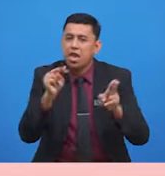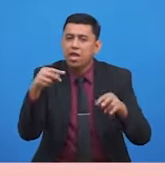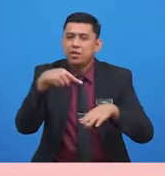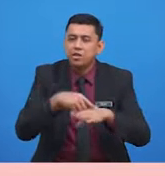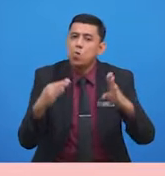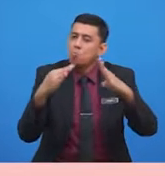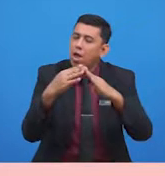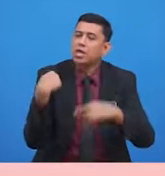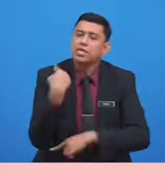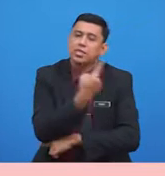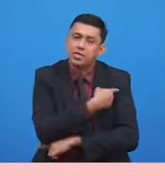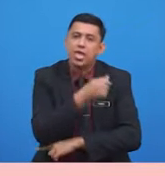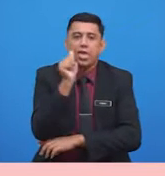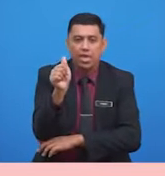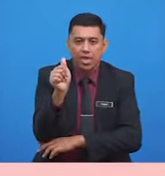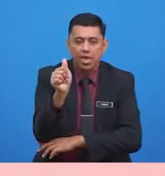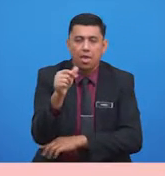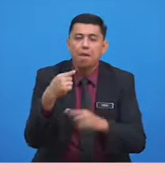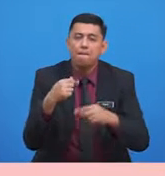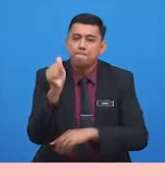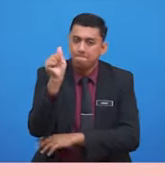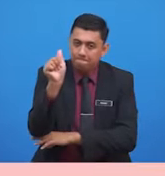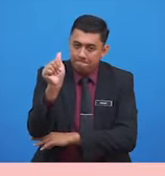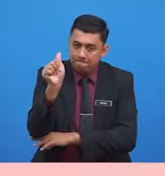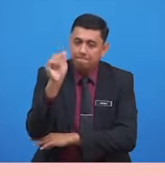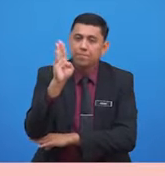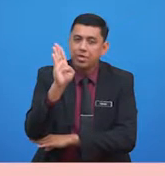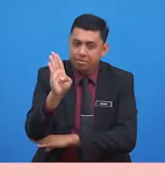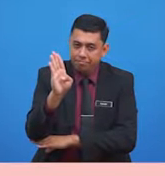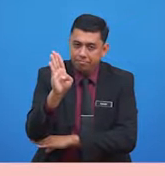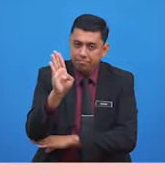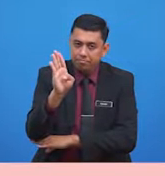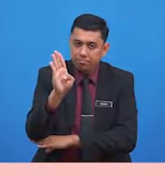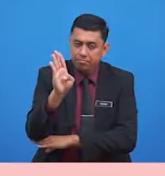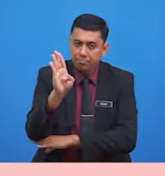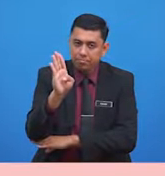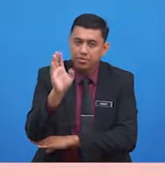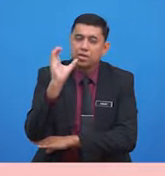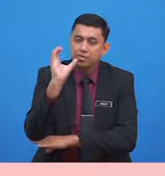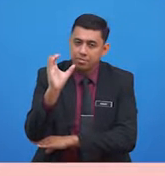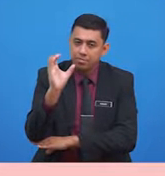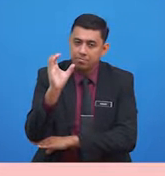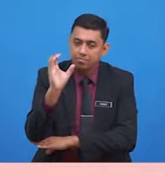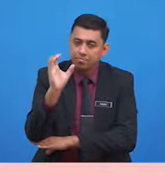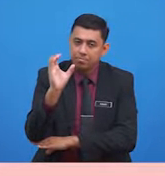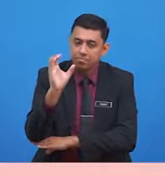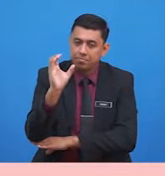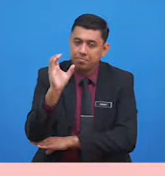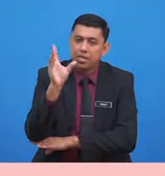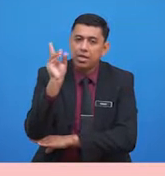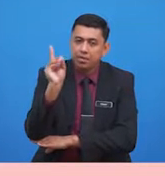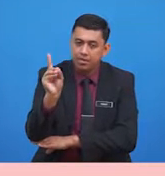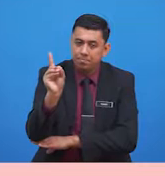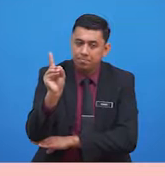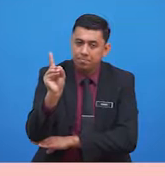rumah kita. A. Bergerak. B. Memberikan. C.